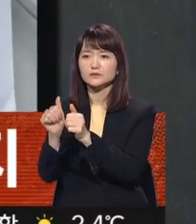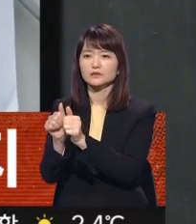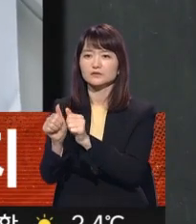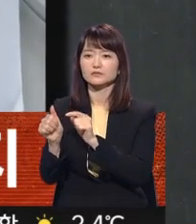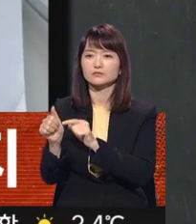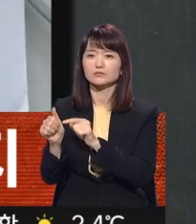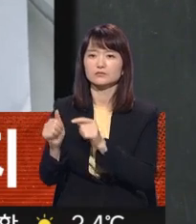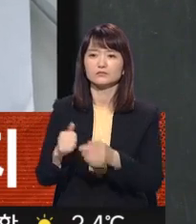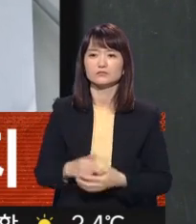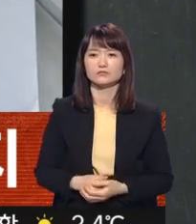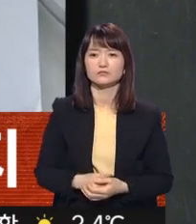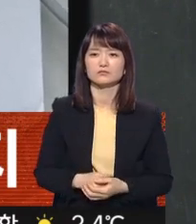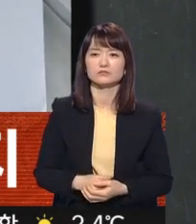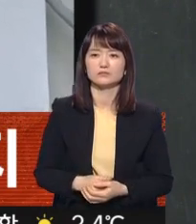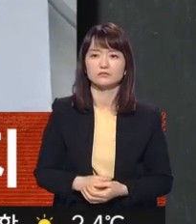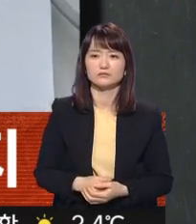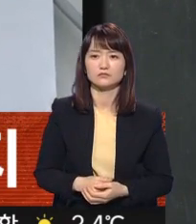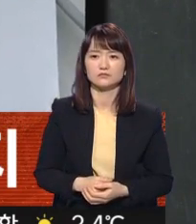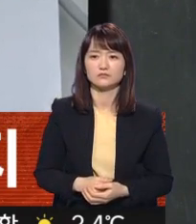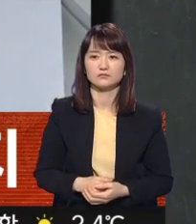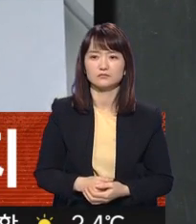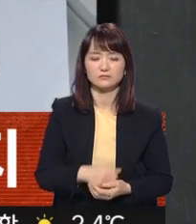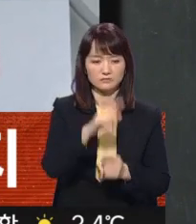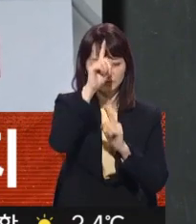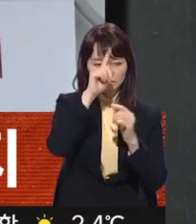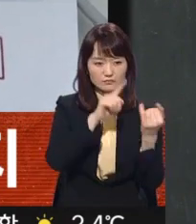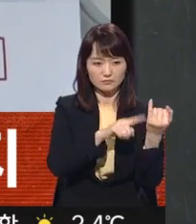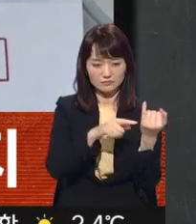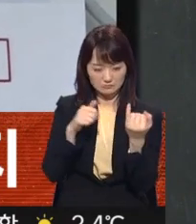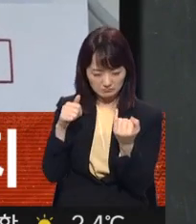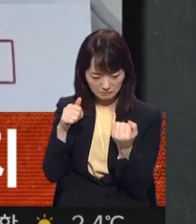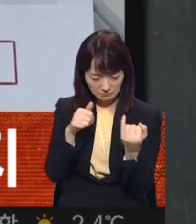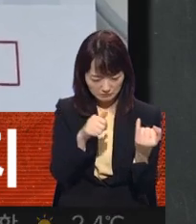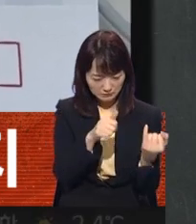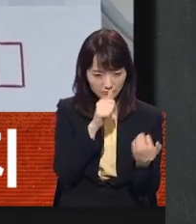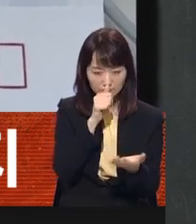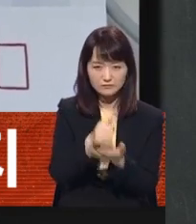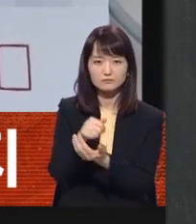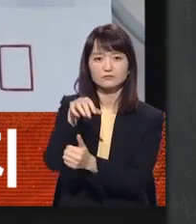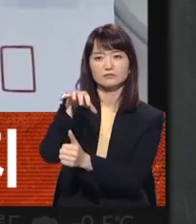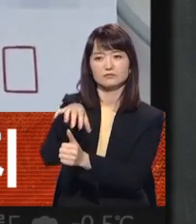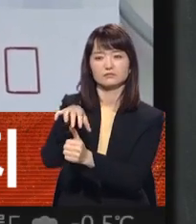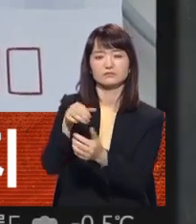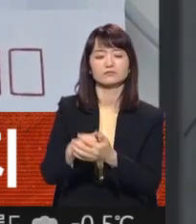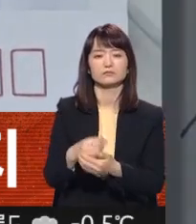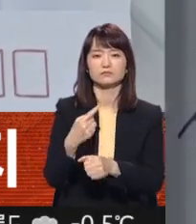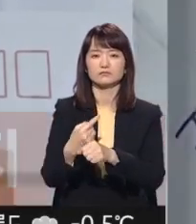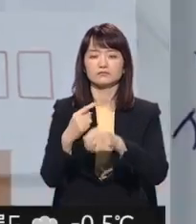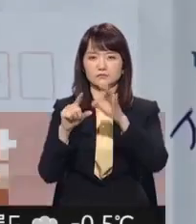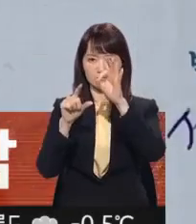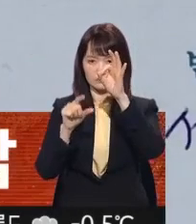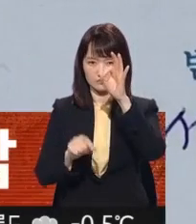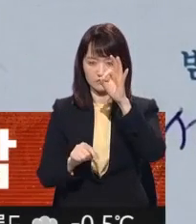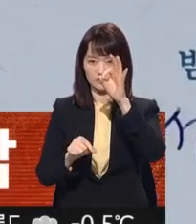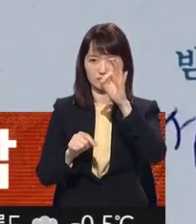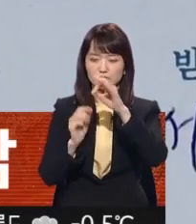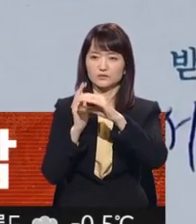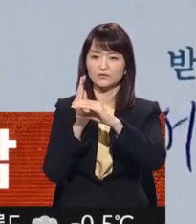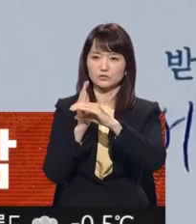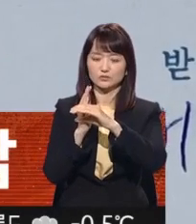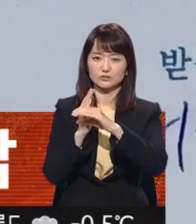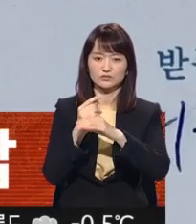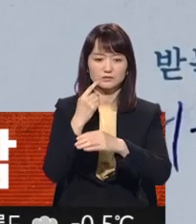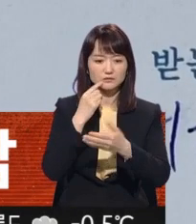남성입니다이 남성은요 앞서 앞서도 이수진 원장을 스토킹한 혐의로 수감 중이었는데 지난해 10월 중순쯤에 구치소에서